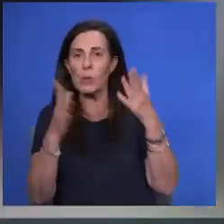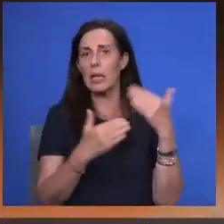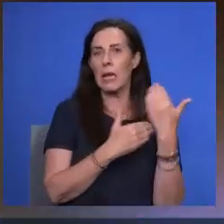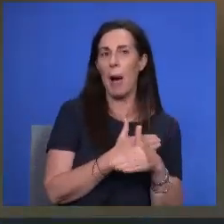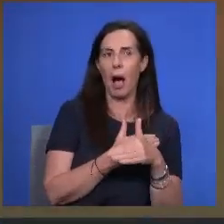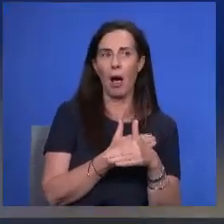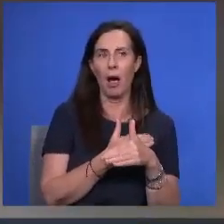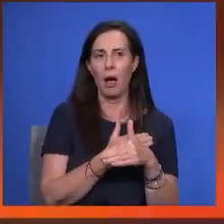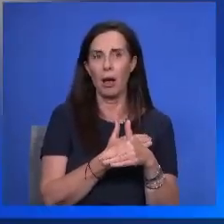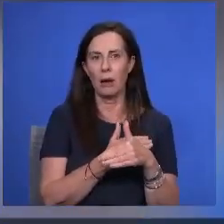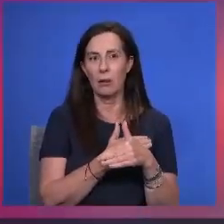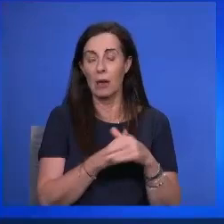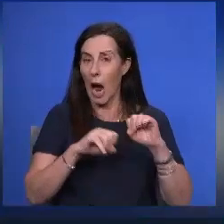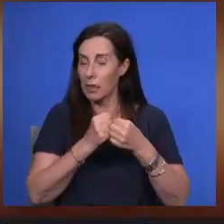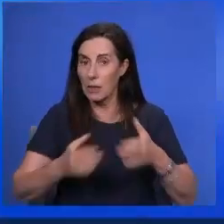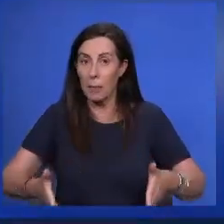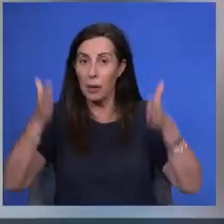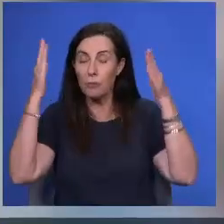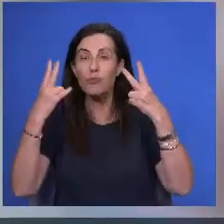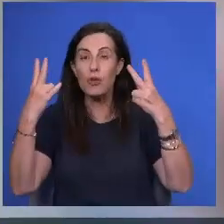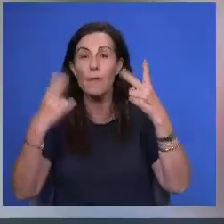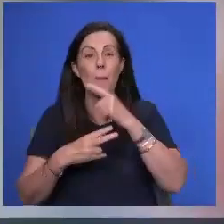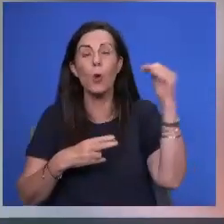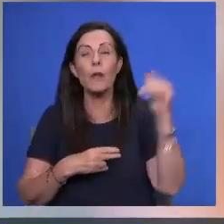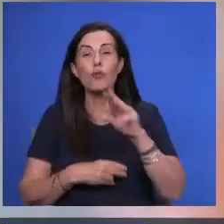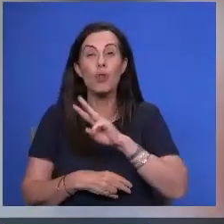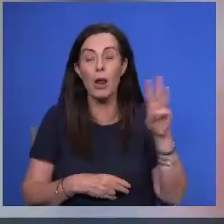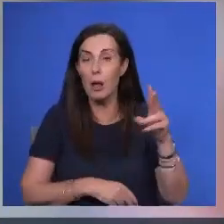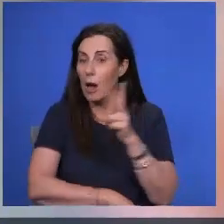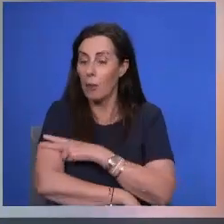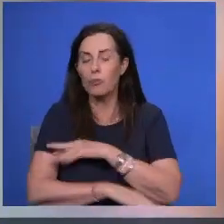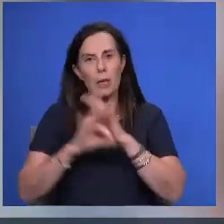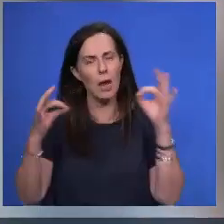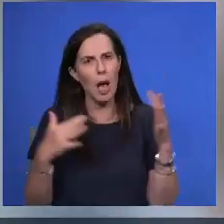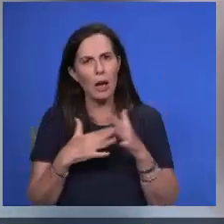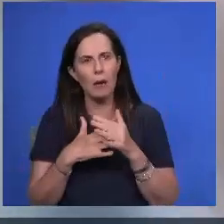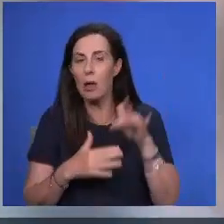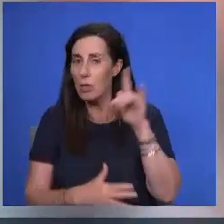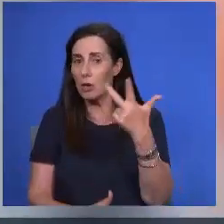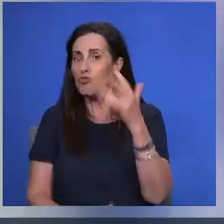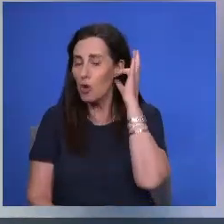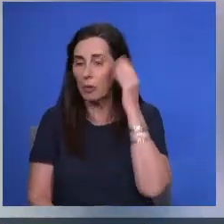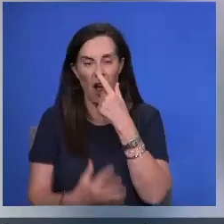נגמר. הנזק לבניין מוערך במאות אלפי שקלים. המשטרה פתחה בחקירה כנגד הבנות